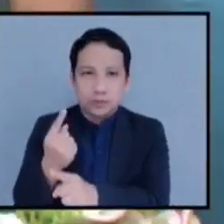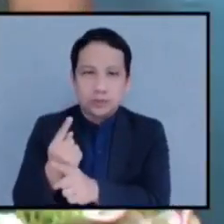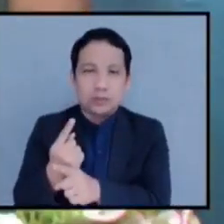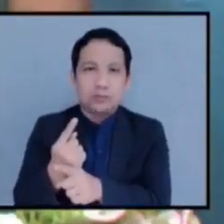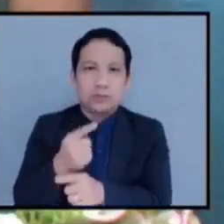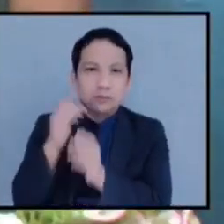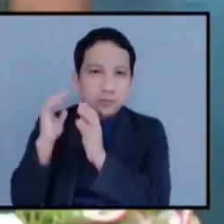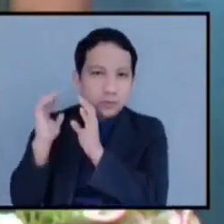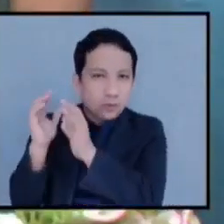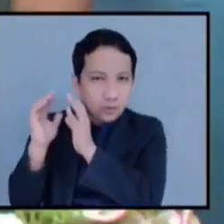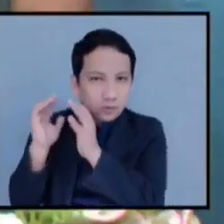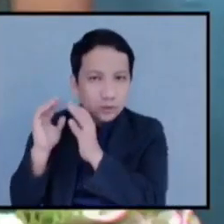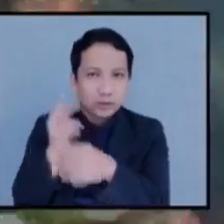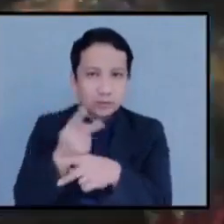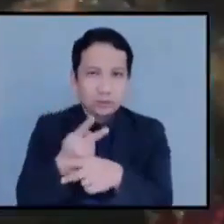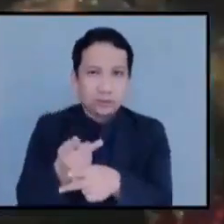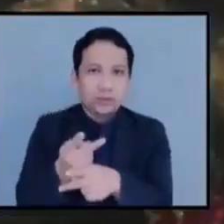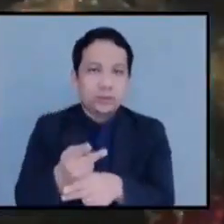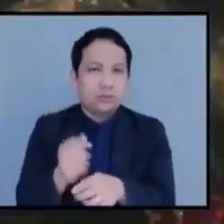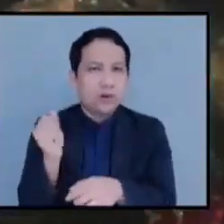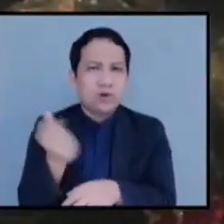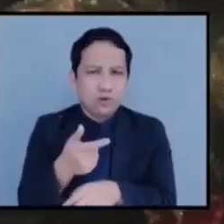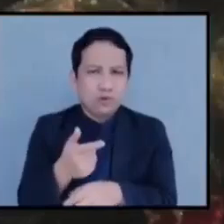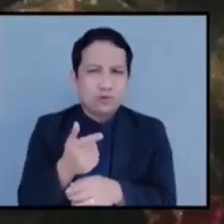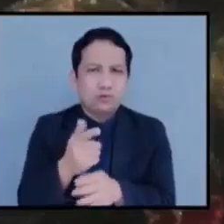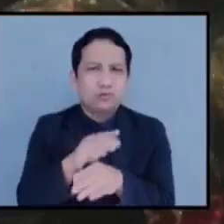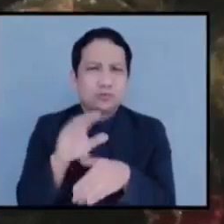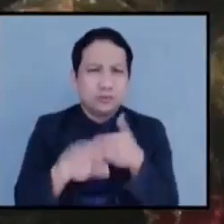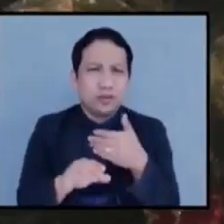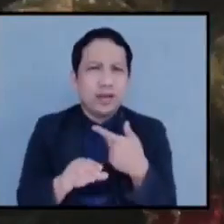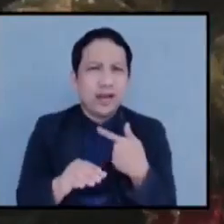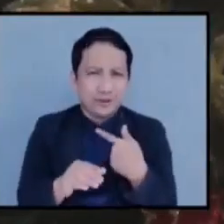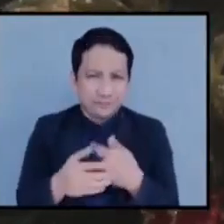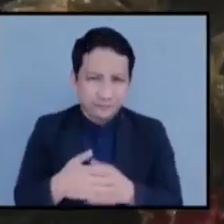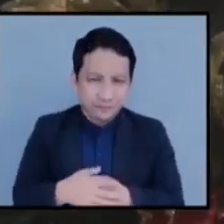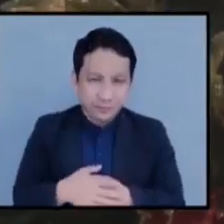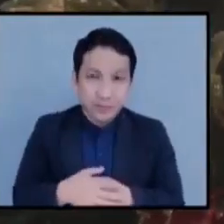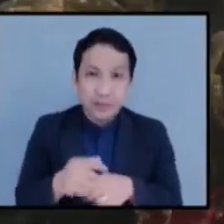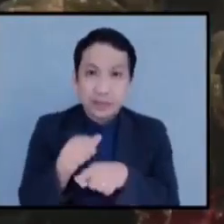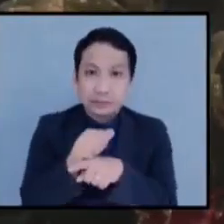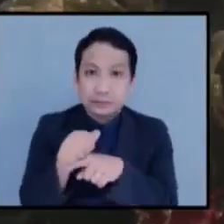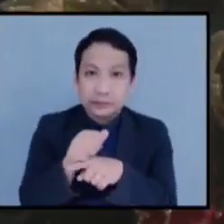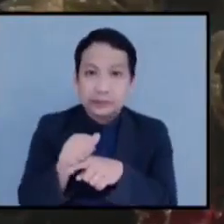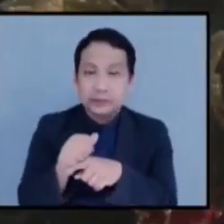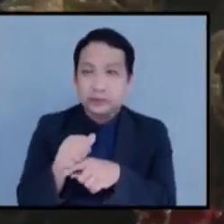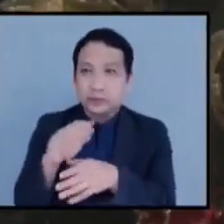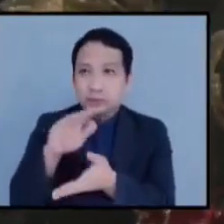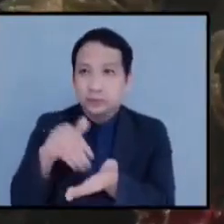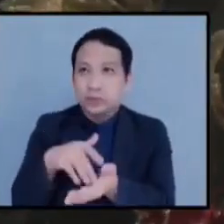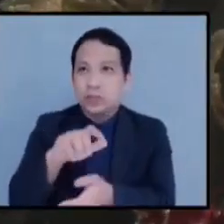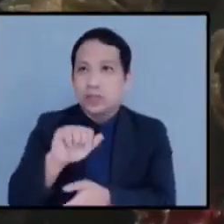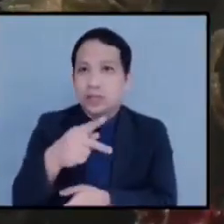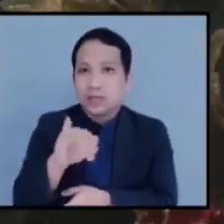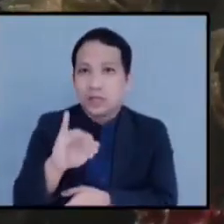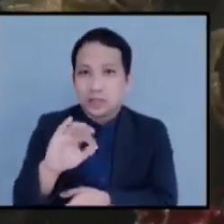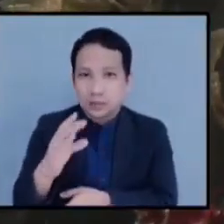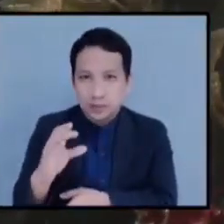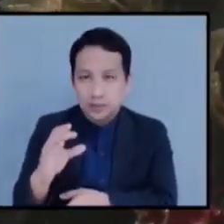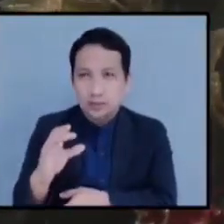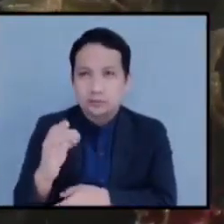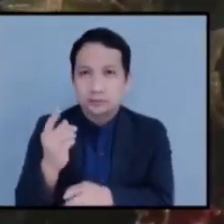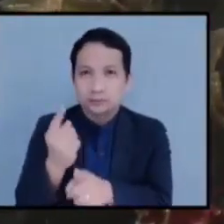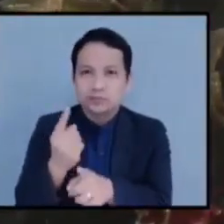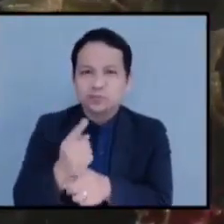products, nandiyan dyan lahat. Nandoon din yung mga training centers ng ATI kung paano ang proper